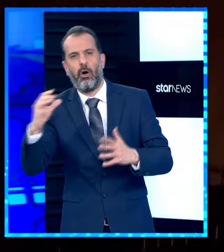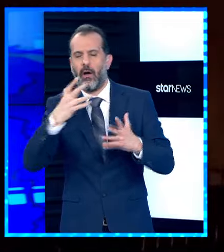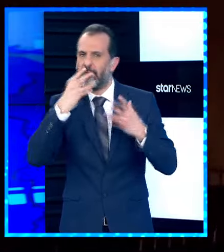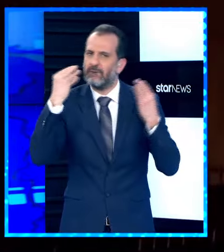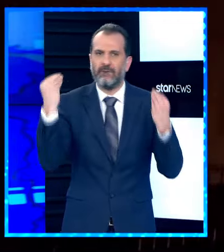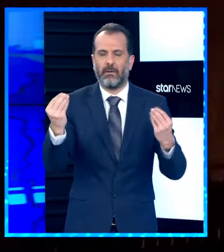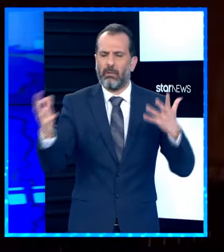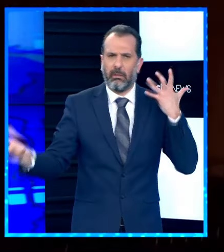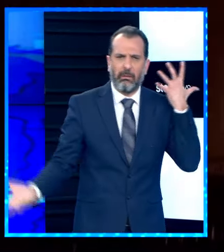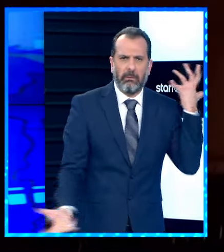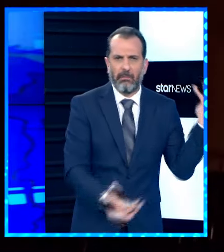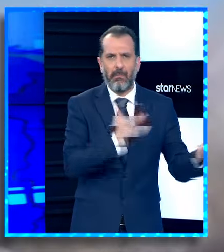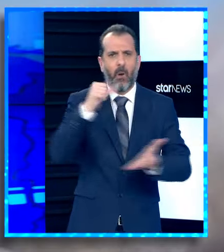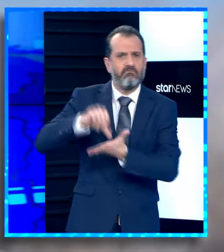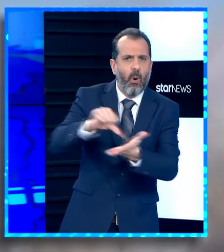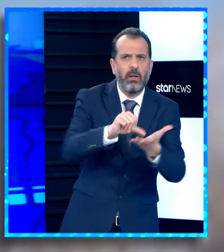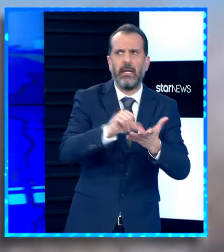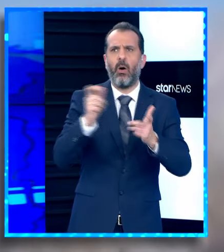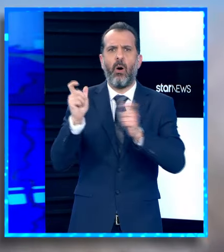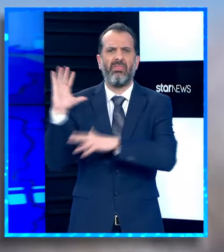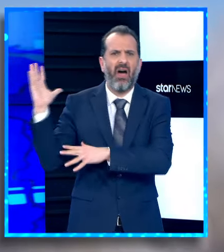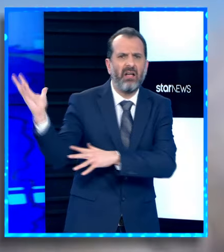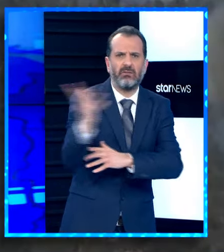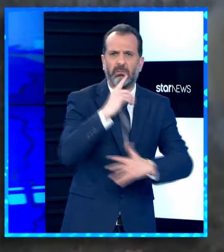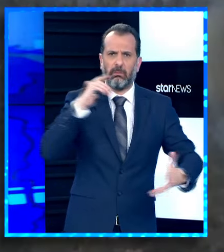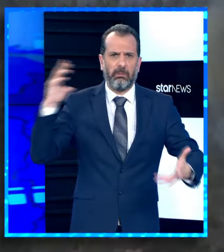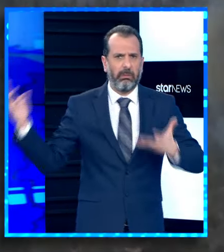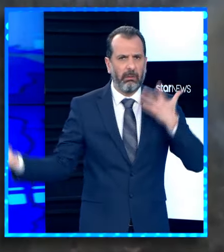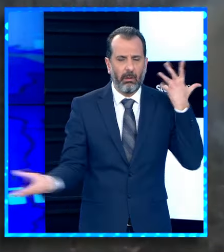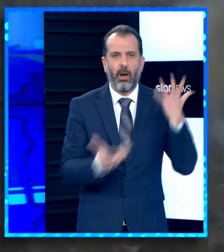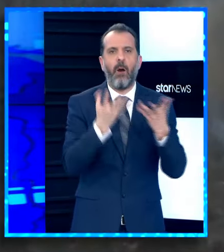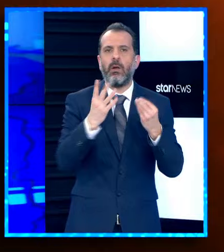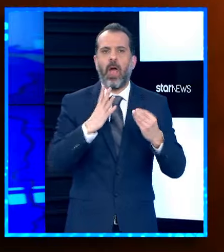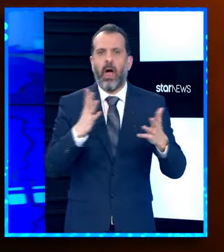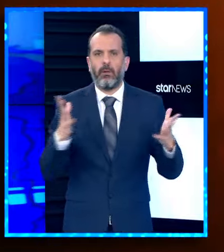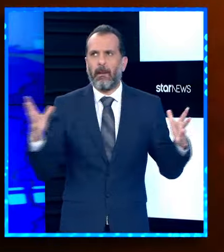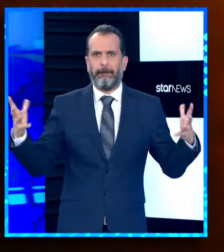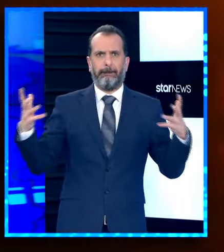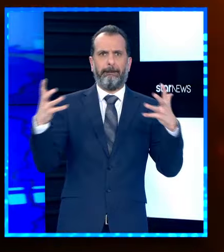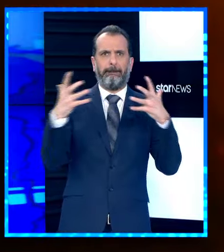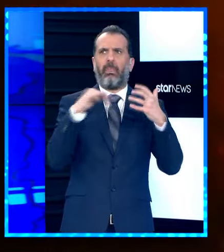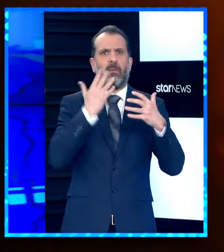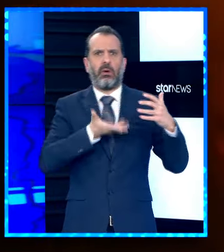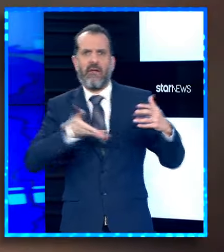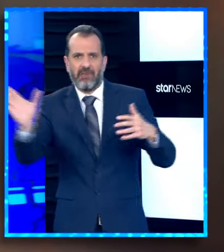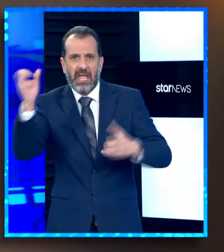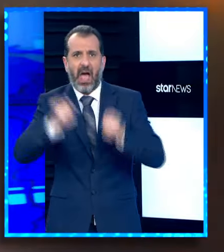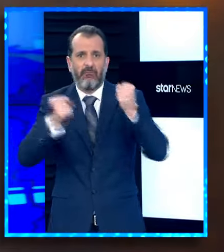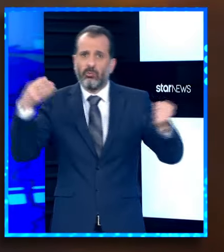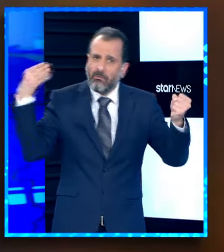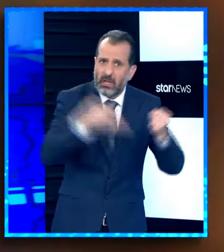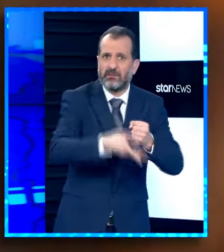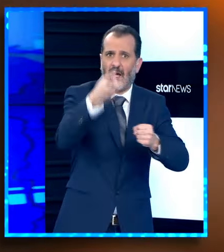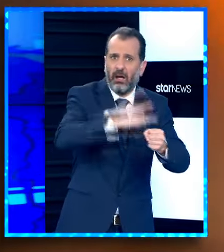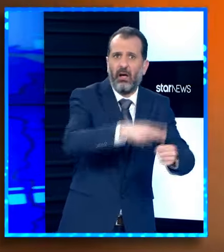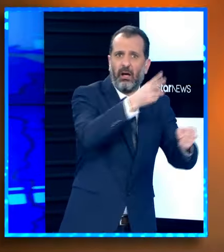φλόγες τυλίγουν δάση, πόλεις και χωριά. Ο παράδεισος μετατράπηκε σε παγίδα θανάτου. Πολλοί βρέθηκαν απανθρακωμένοι μέσα στα αυτοκίνητά τους,